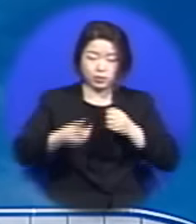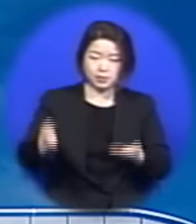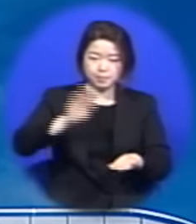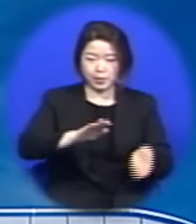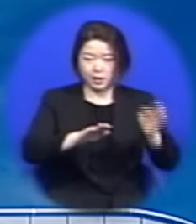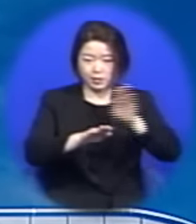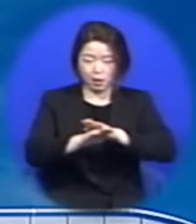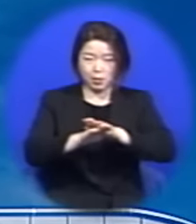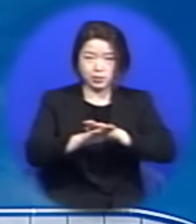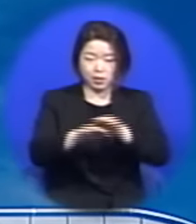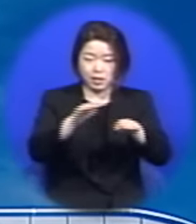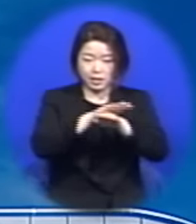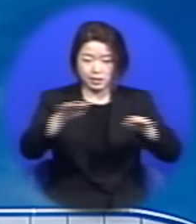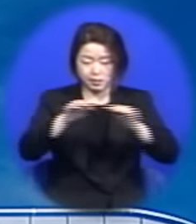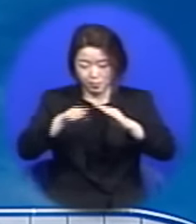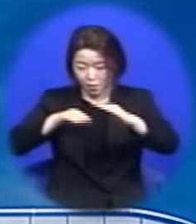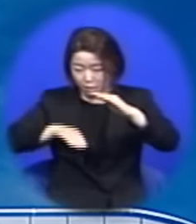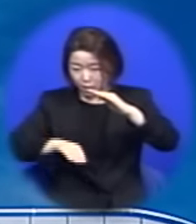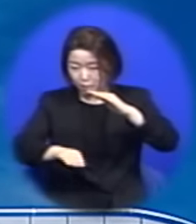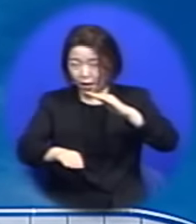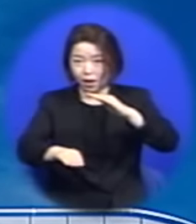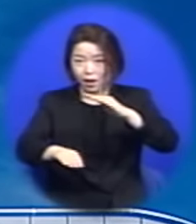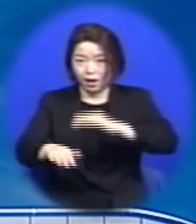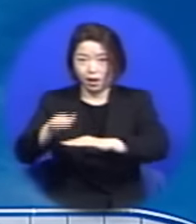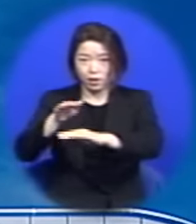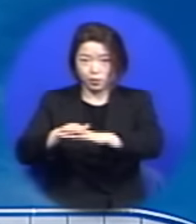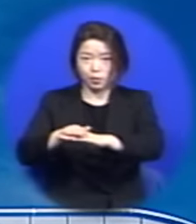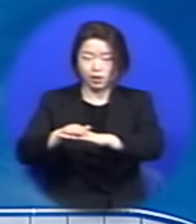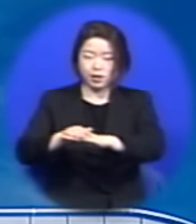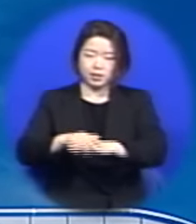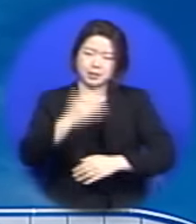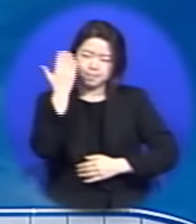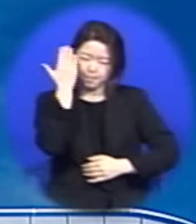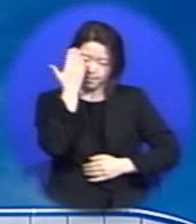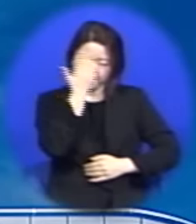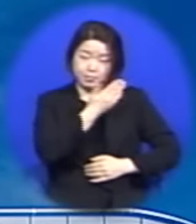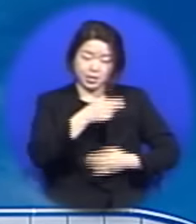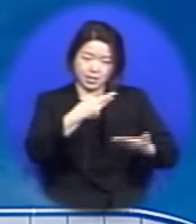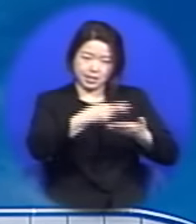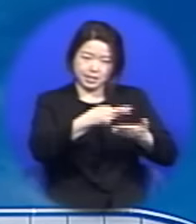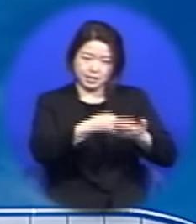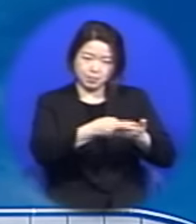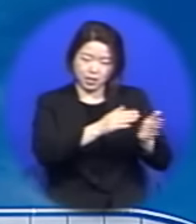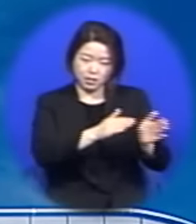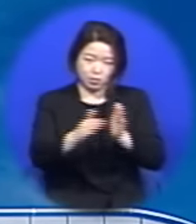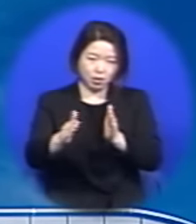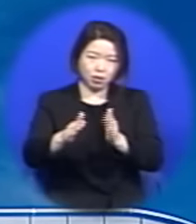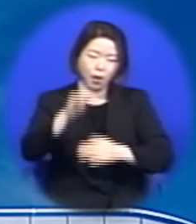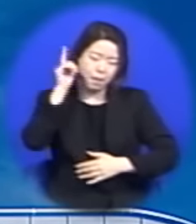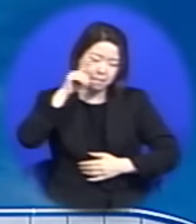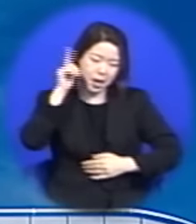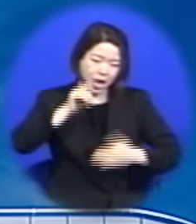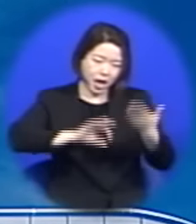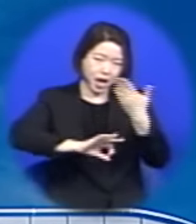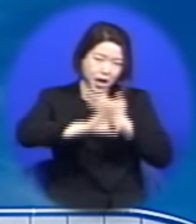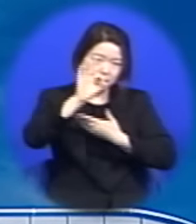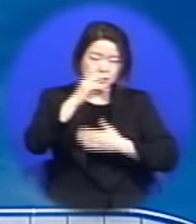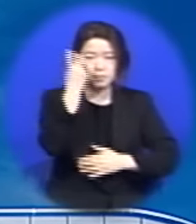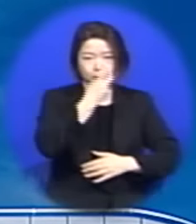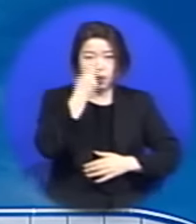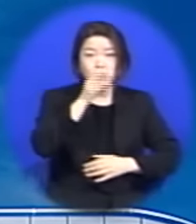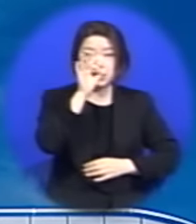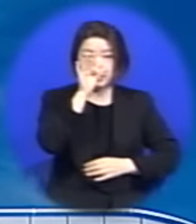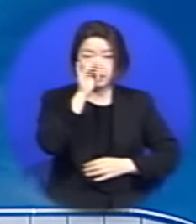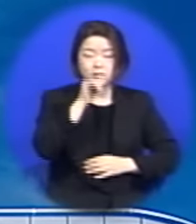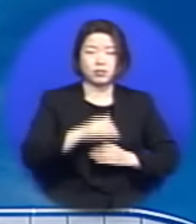아랫 에다가는 그래서 깔끔하게 침상을 정리하는 것을 매일 아침 점검을 하더라는 겁니다